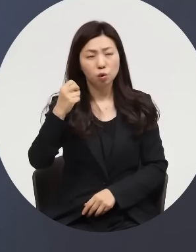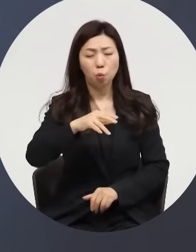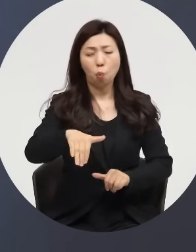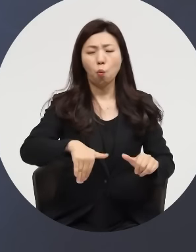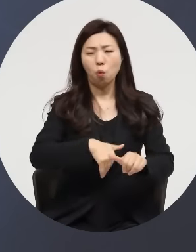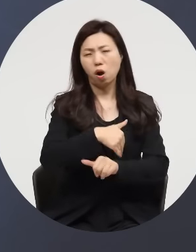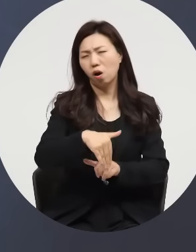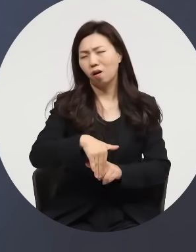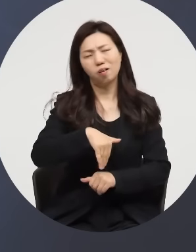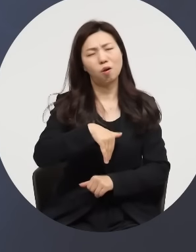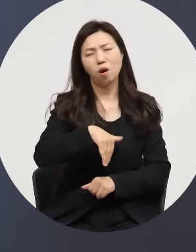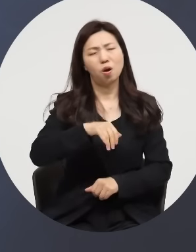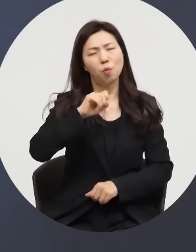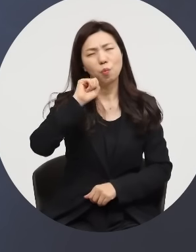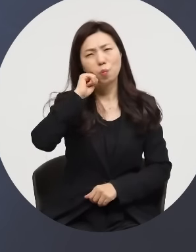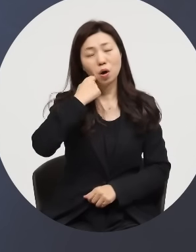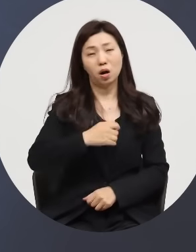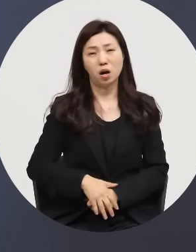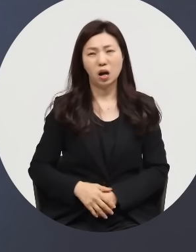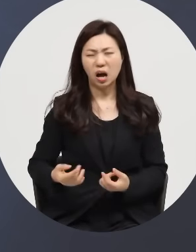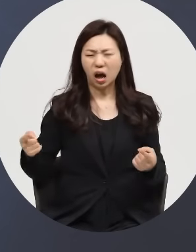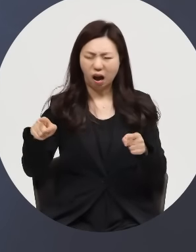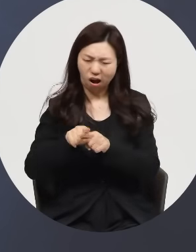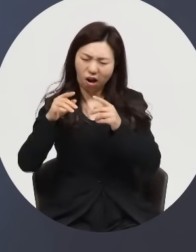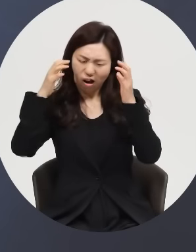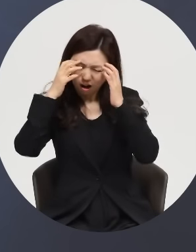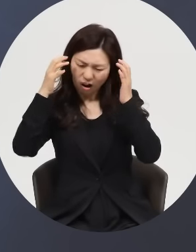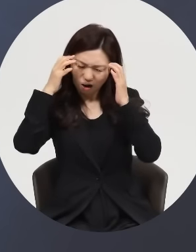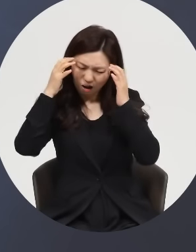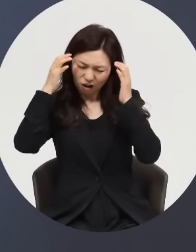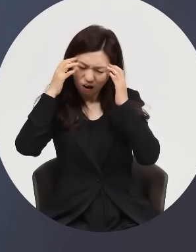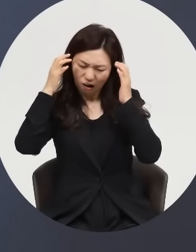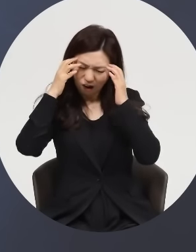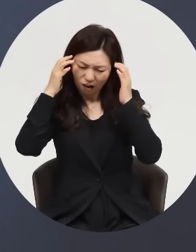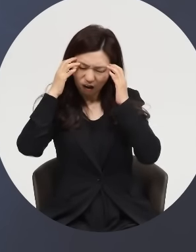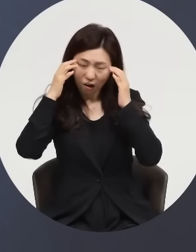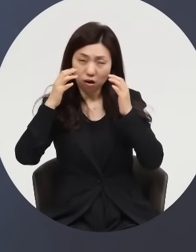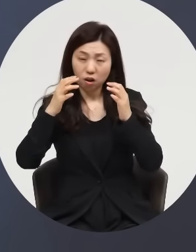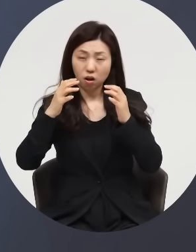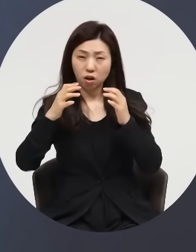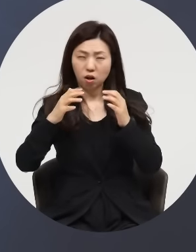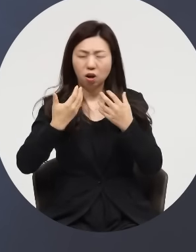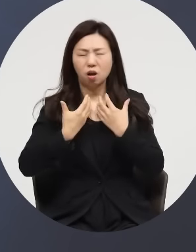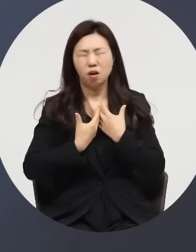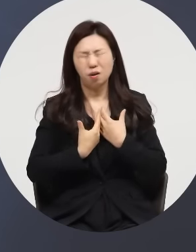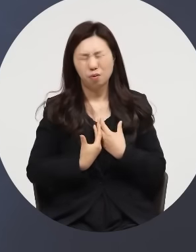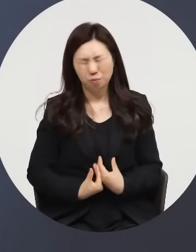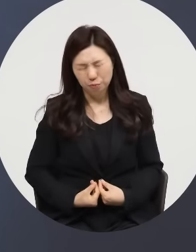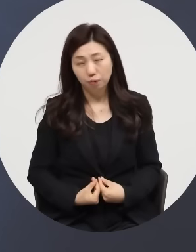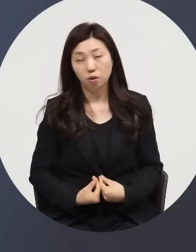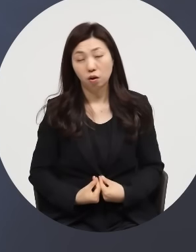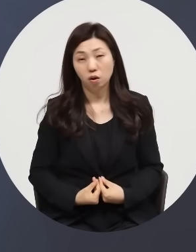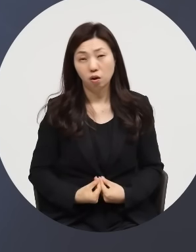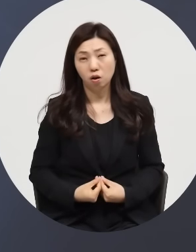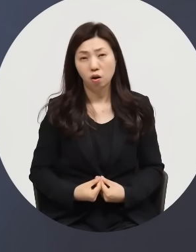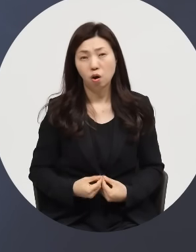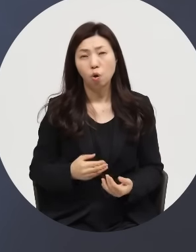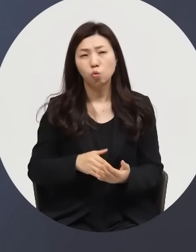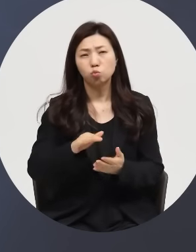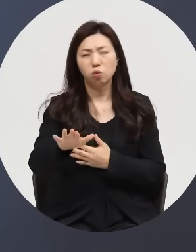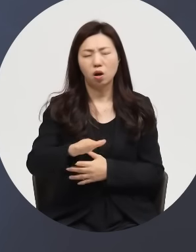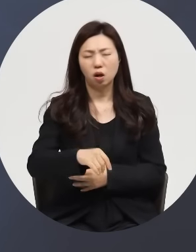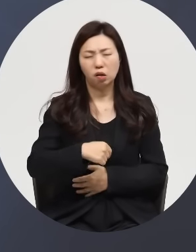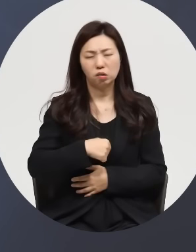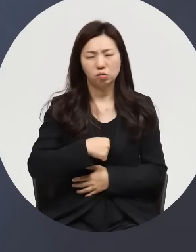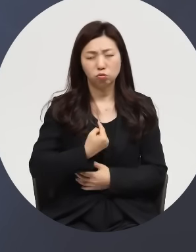불가능해. 같이 그냥 그렇게 고생하면서 살다가 자기가 뭐 좌절하거나 해가